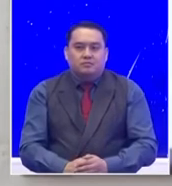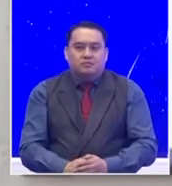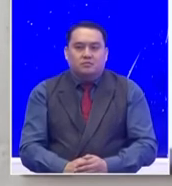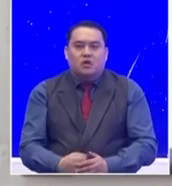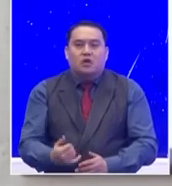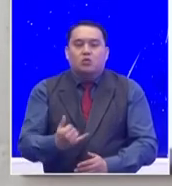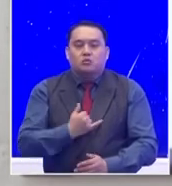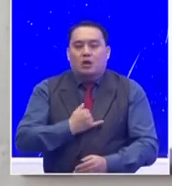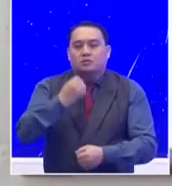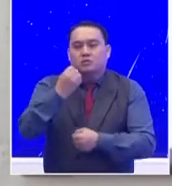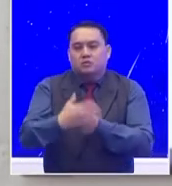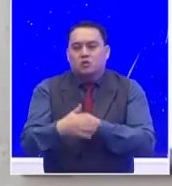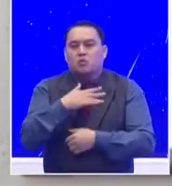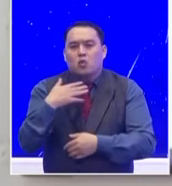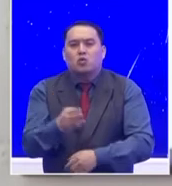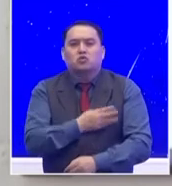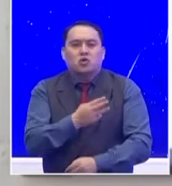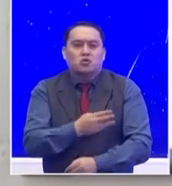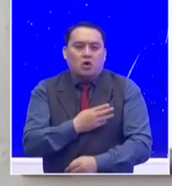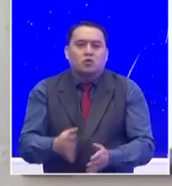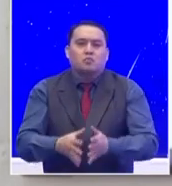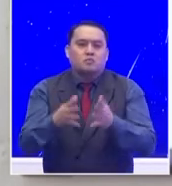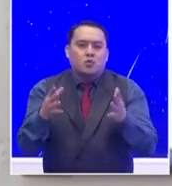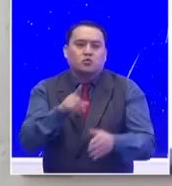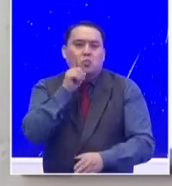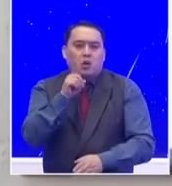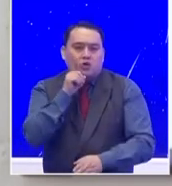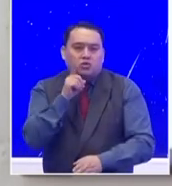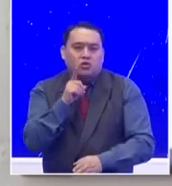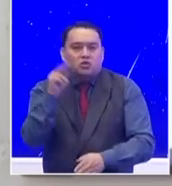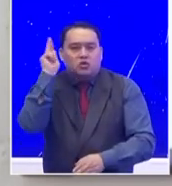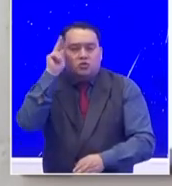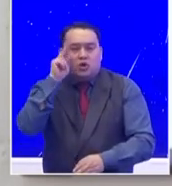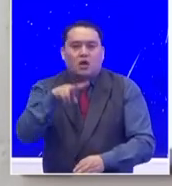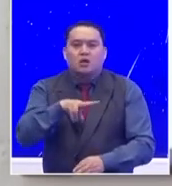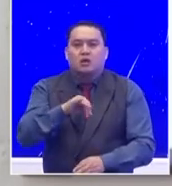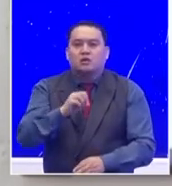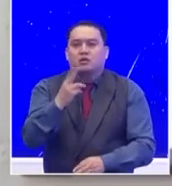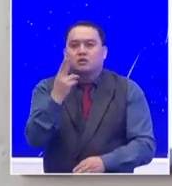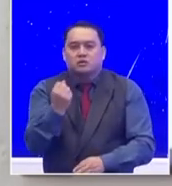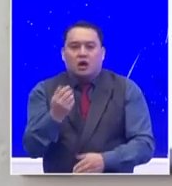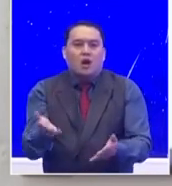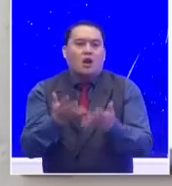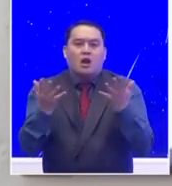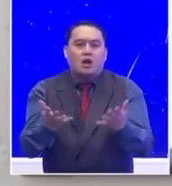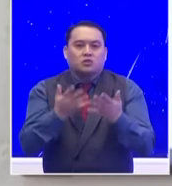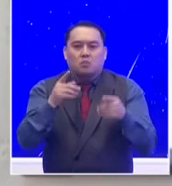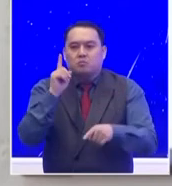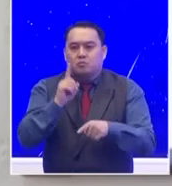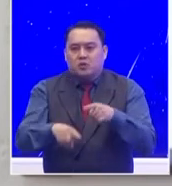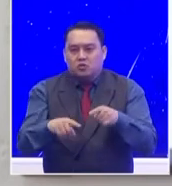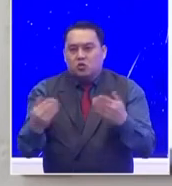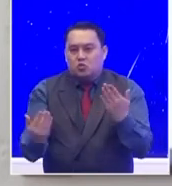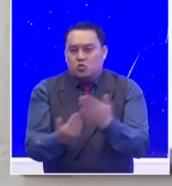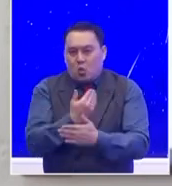Наш центр посещает очень много желающих, большая часть из них – молодежь. Для них изучение латиницы дается легче, потому что некоторые буквы